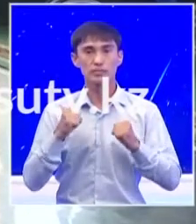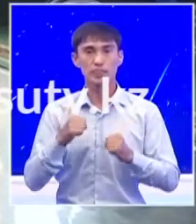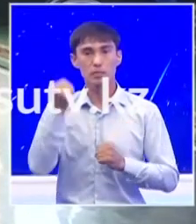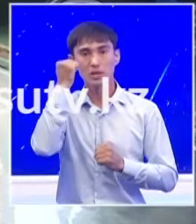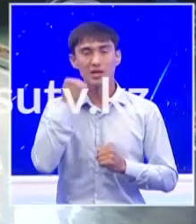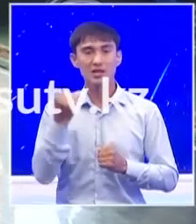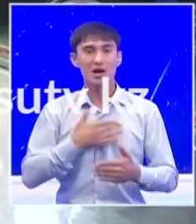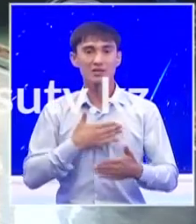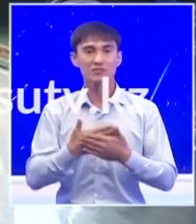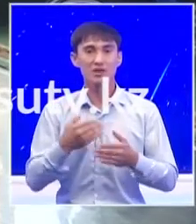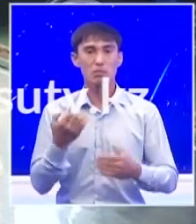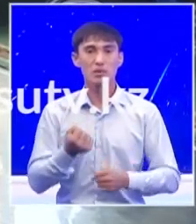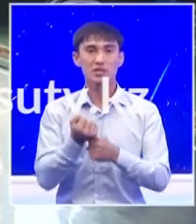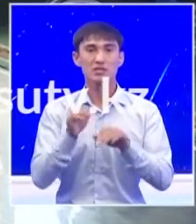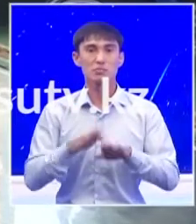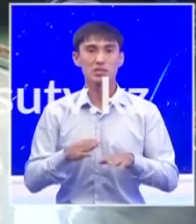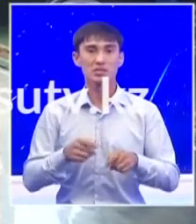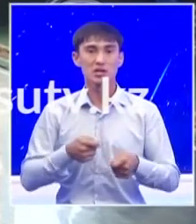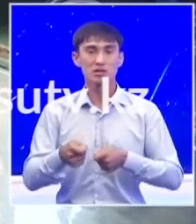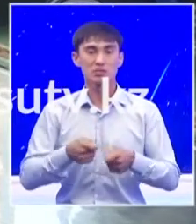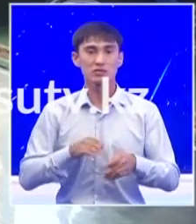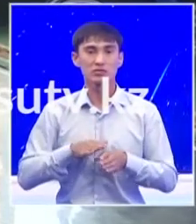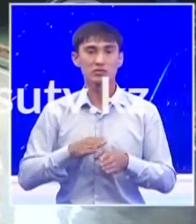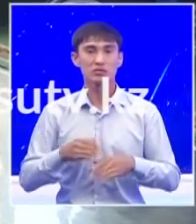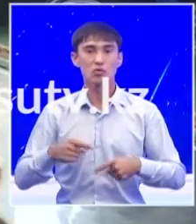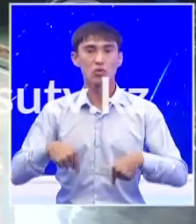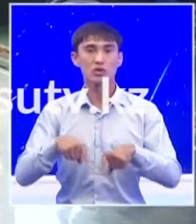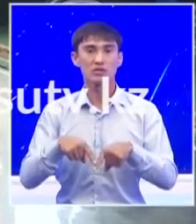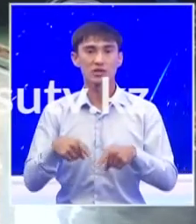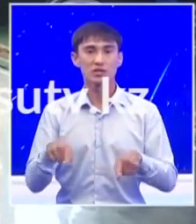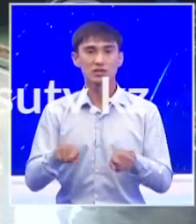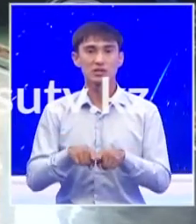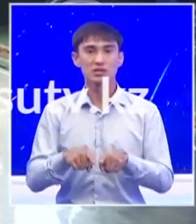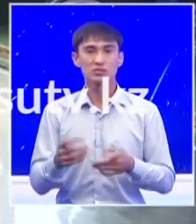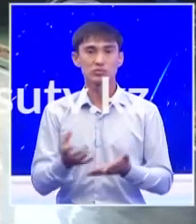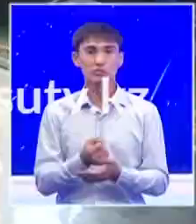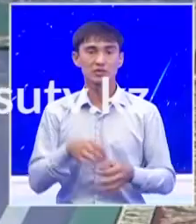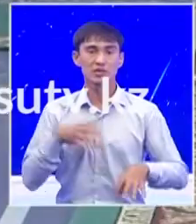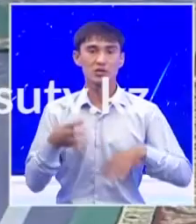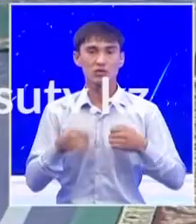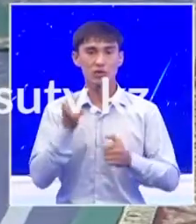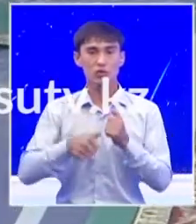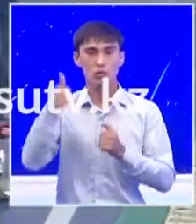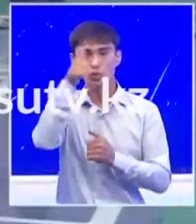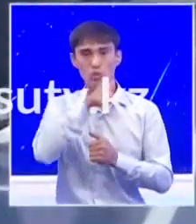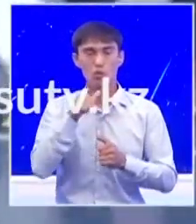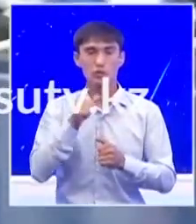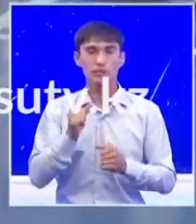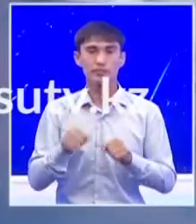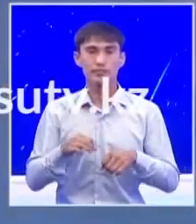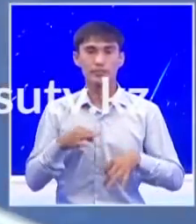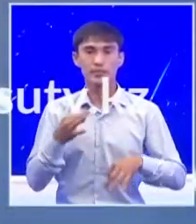Благодаря активной поддержке местных исполнительных органов нам удается организовать вот эти круглогодичные тренировки. Боча – это